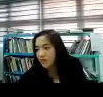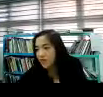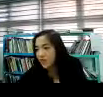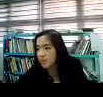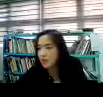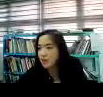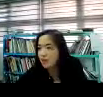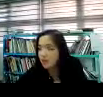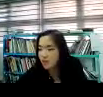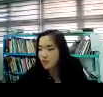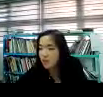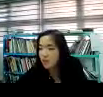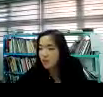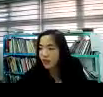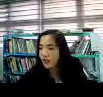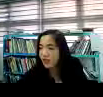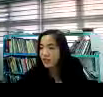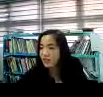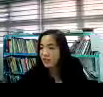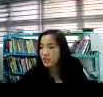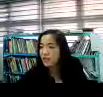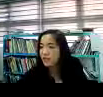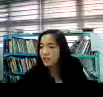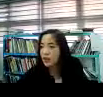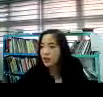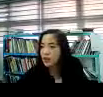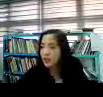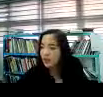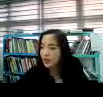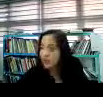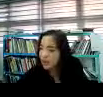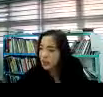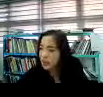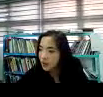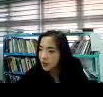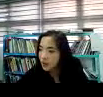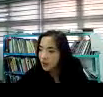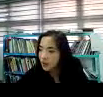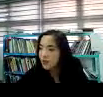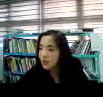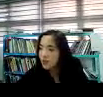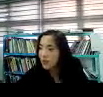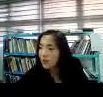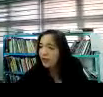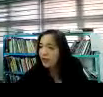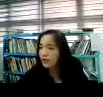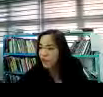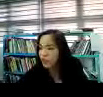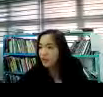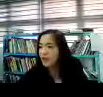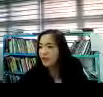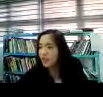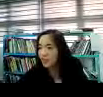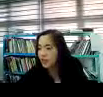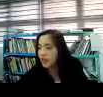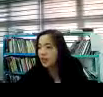And sinend po niya sa atin yung bibliographic data. So, actually, hindi naman po namin ito masyadong kailangan, the control number,